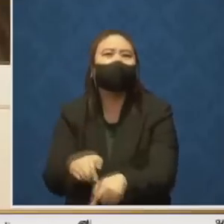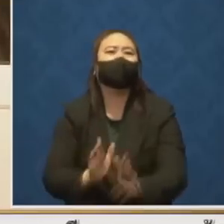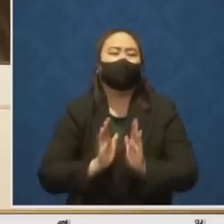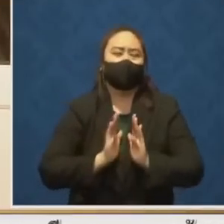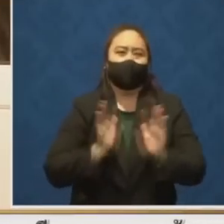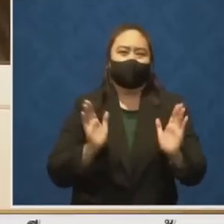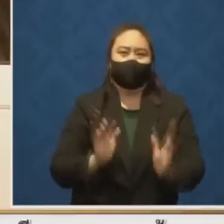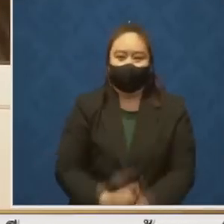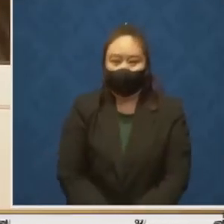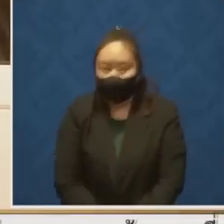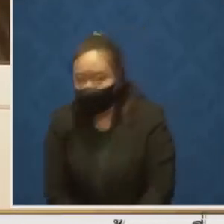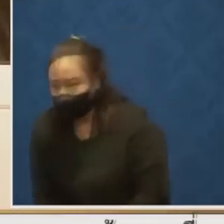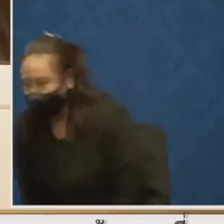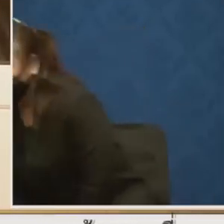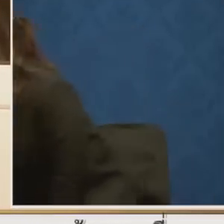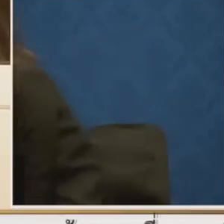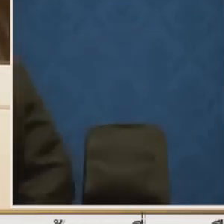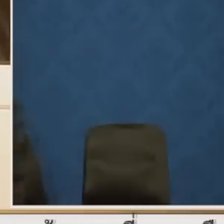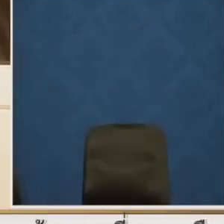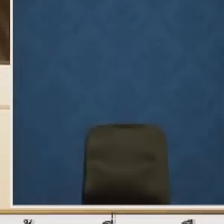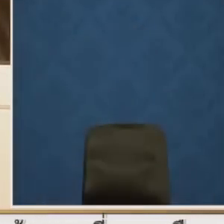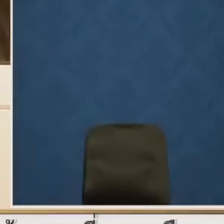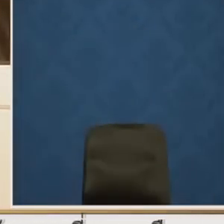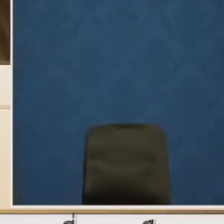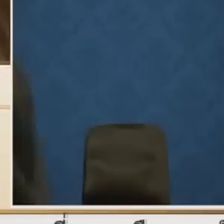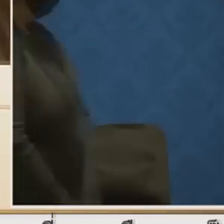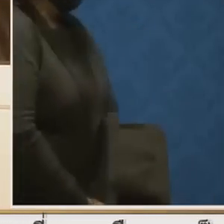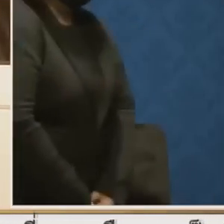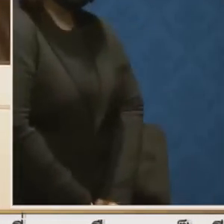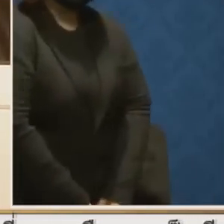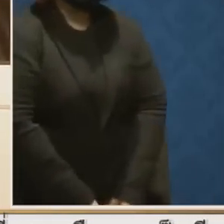สิ Breadี่แจงแต่ลรบร era ครับ